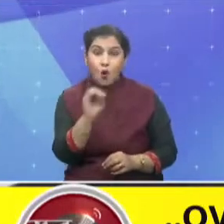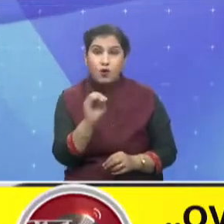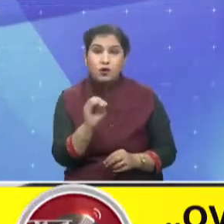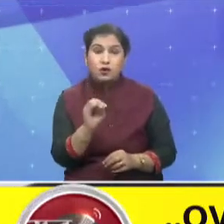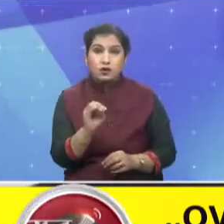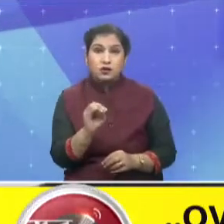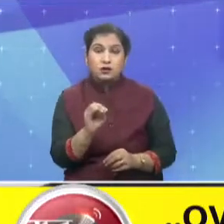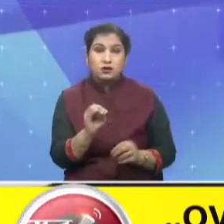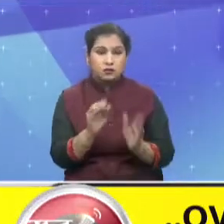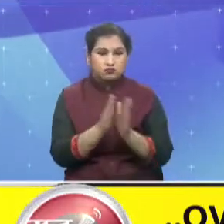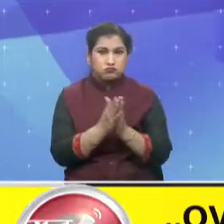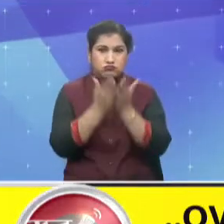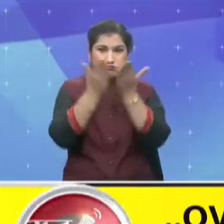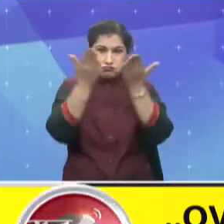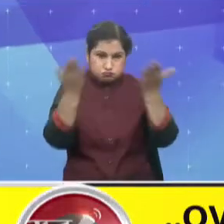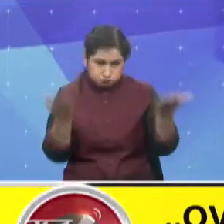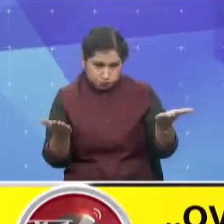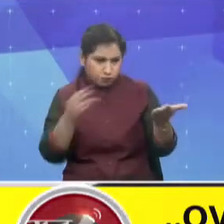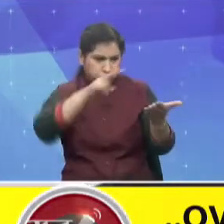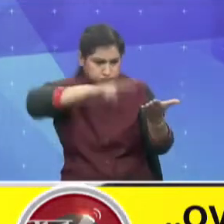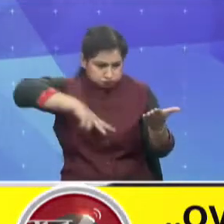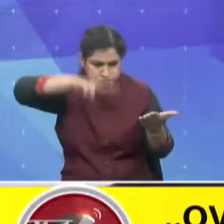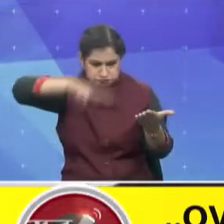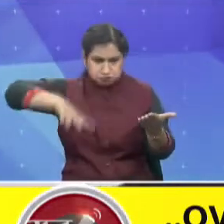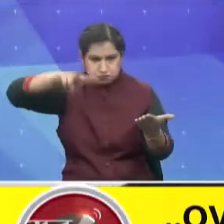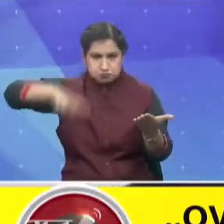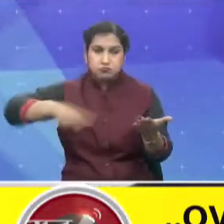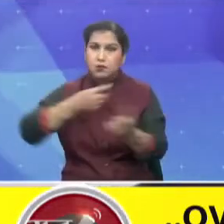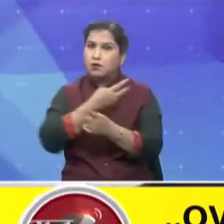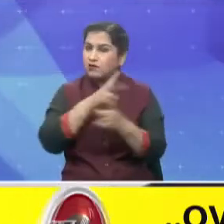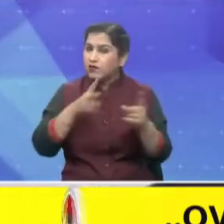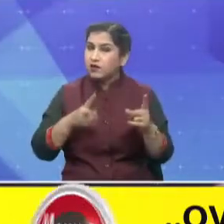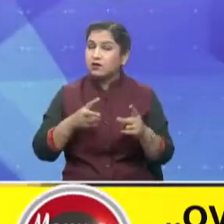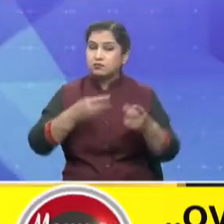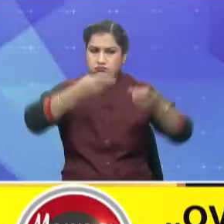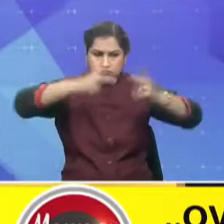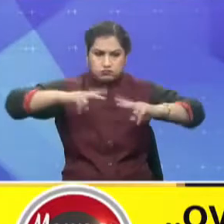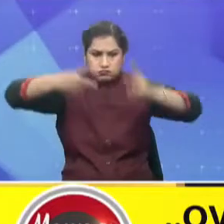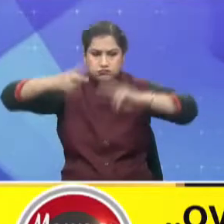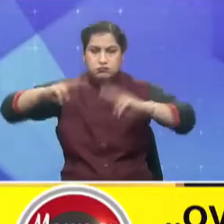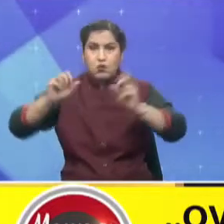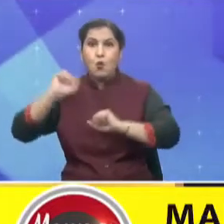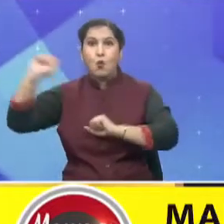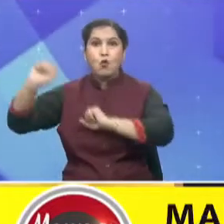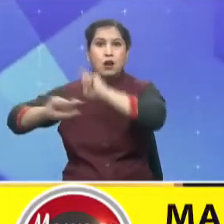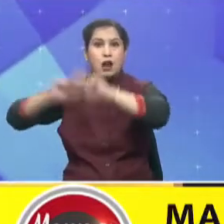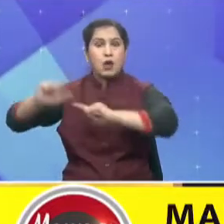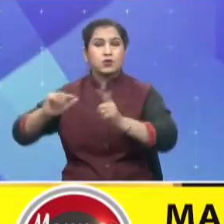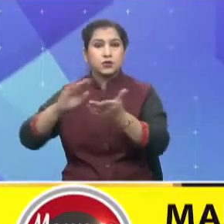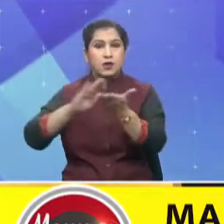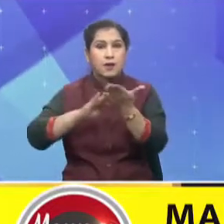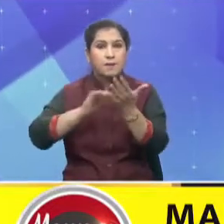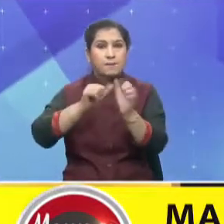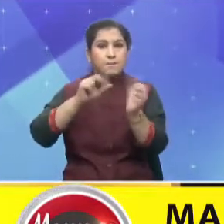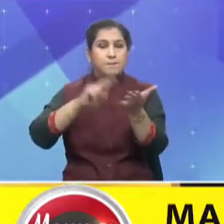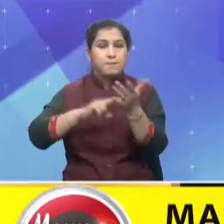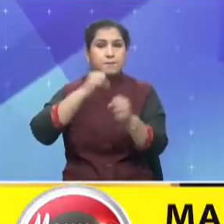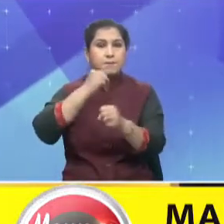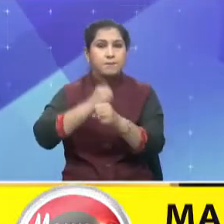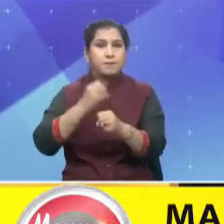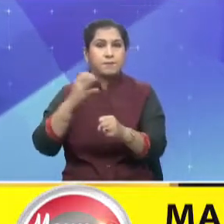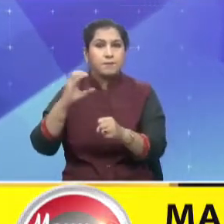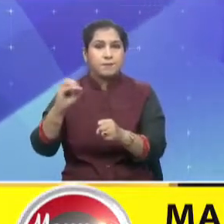ग्रंथों, महाकाव्यों और रचनाओं का मंगोलियन भाषा में अनुवाद किया है। अपने देश में